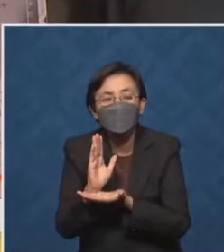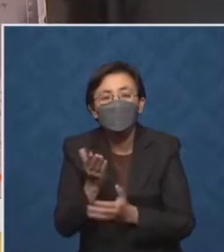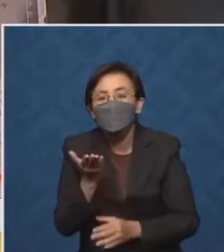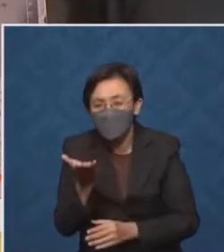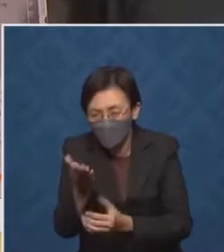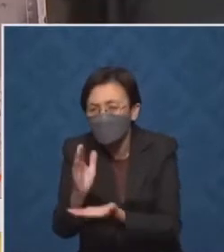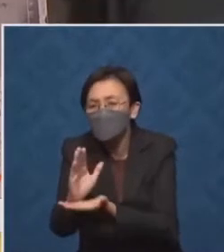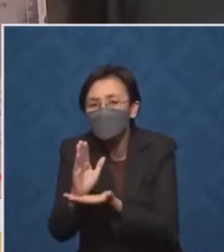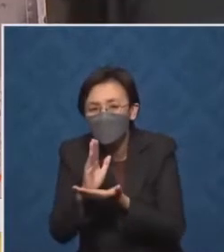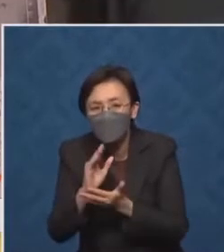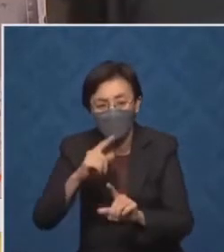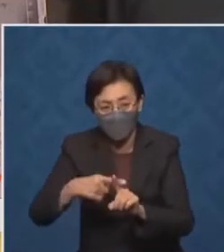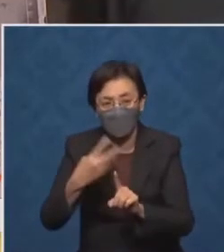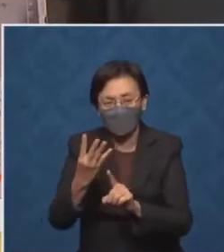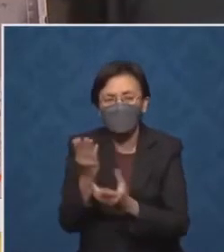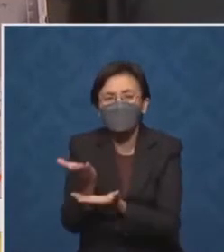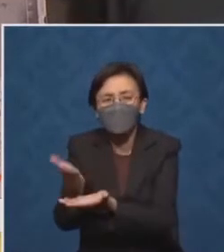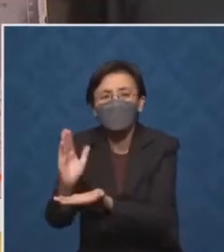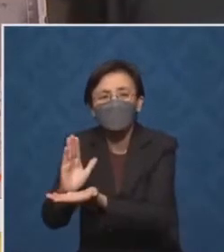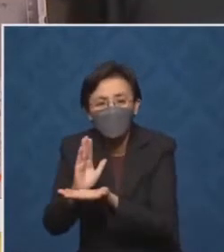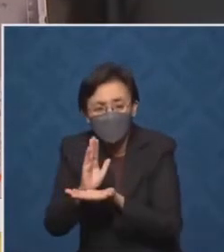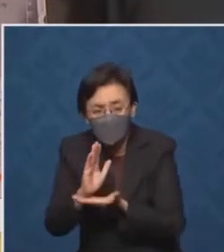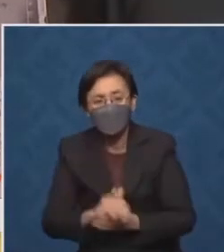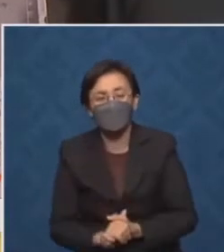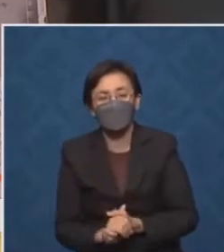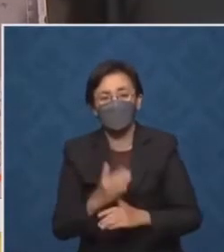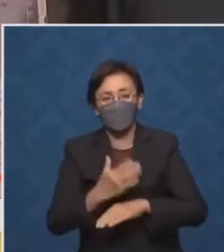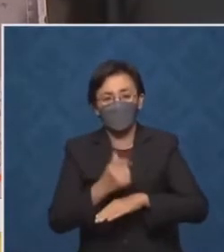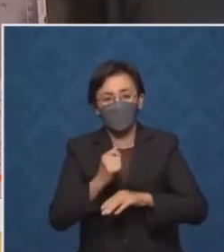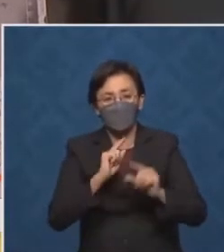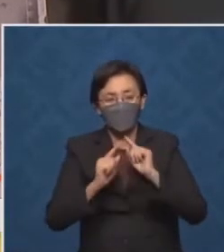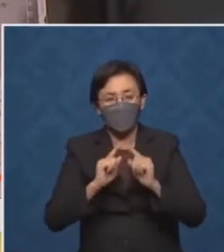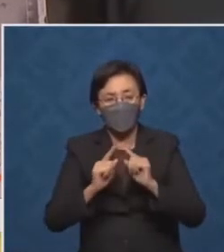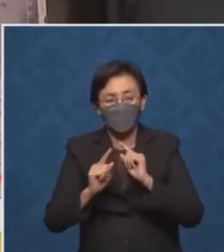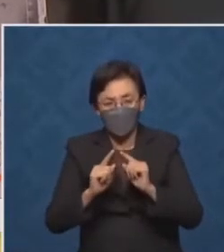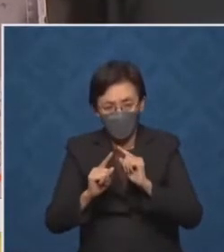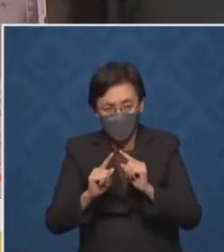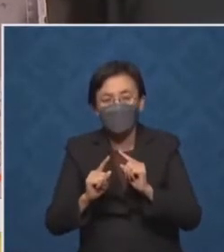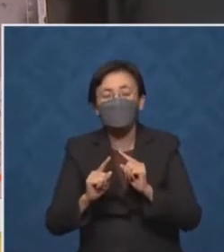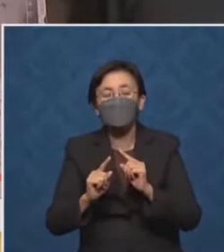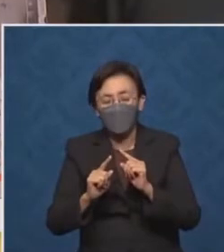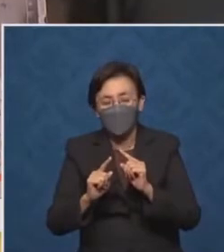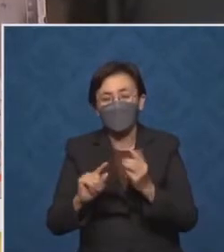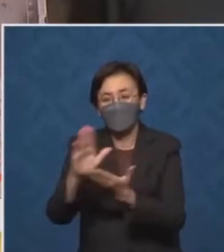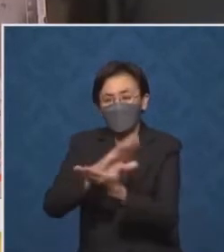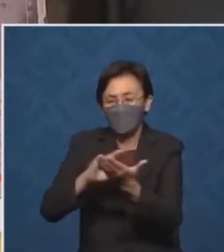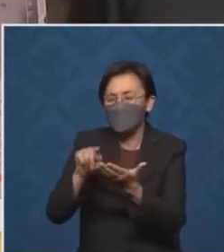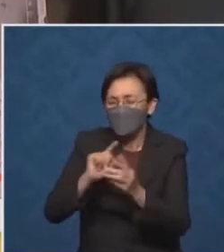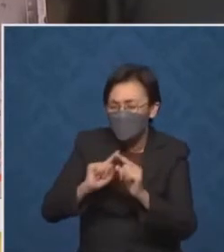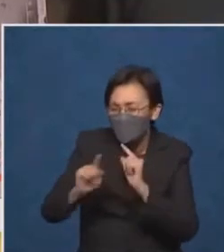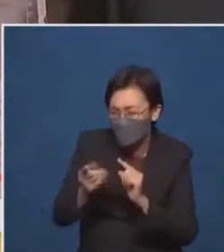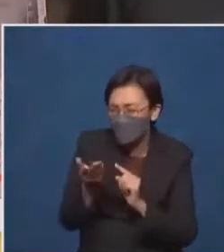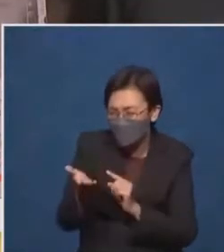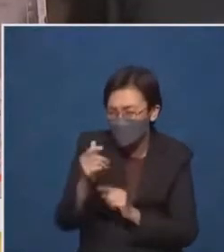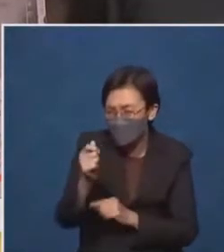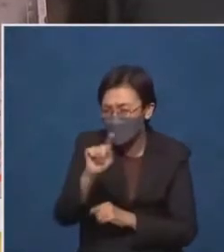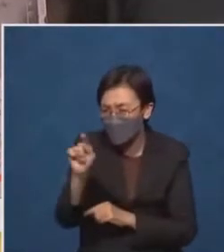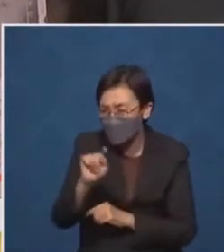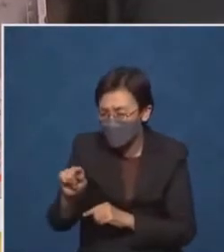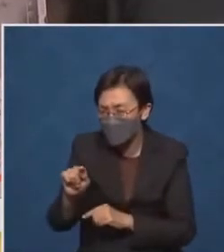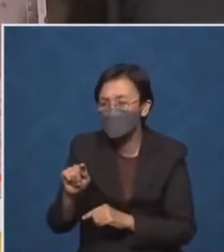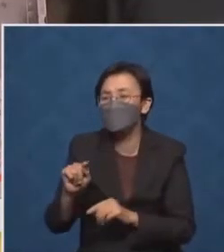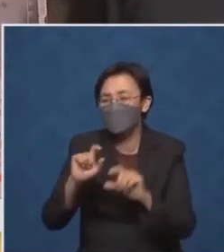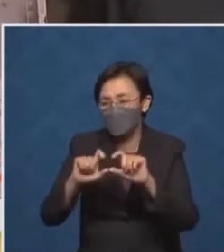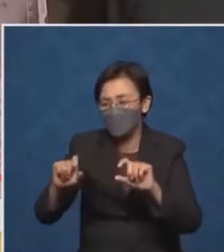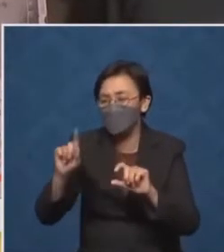ไปขอบริจากเขาเดอนเมศายน อธิปฏีหาลือกับ Charged the Fair ของประเทศหนึขอรบวัซีน AstraZeneca 1 ล้านโ